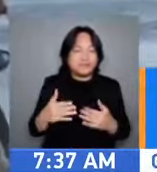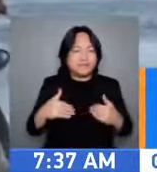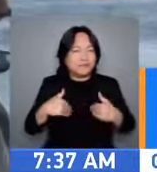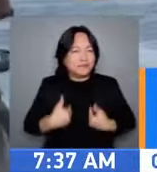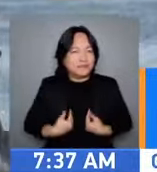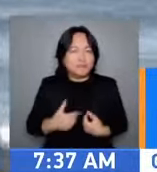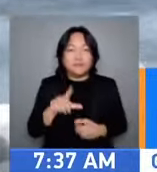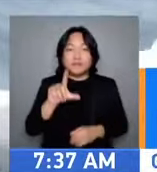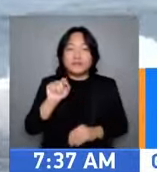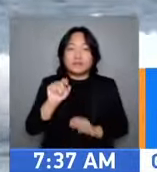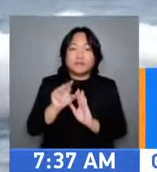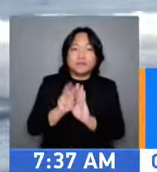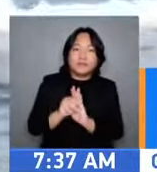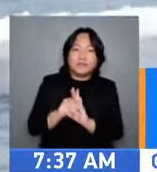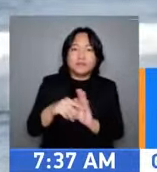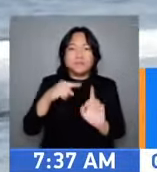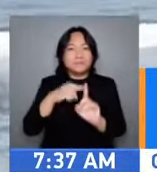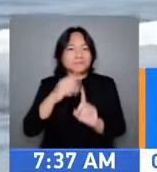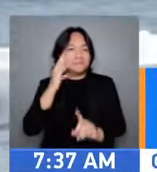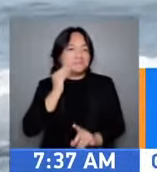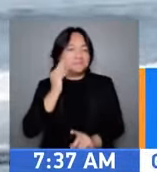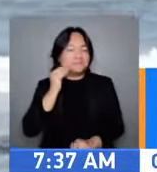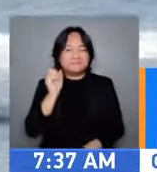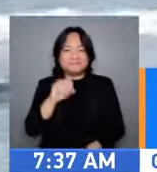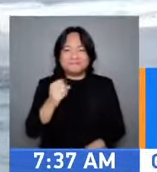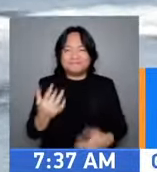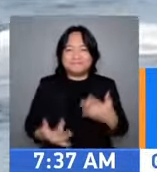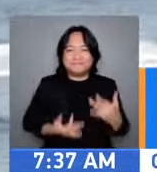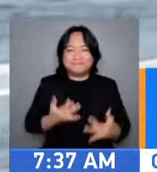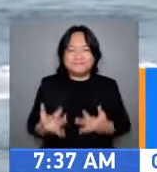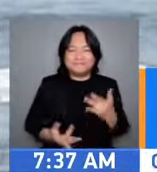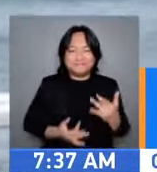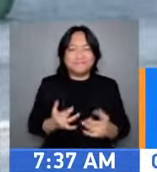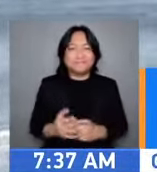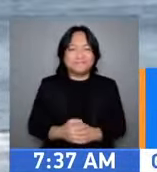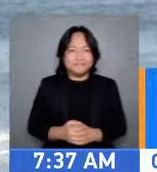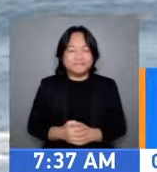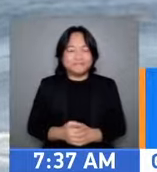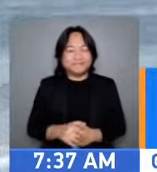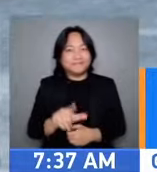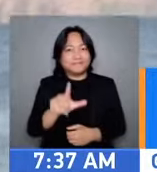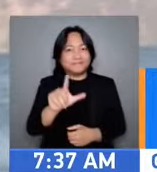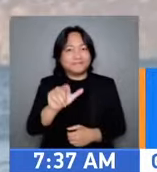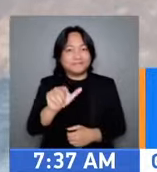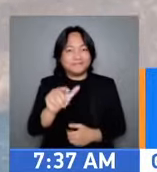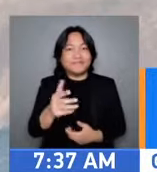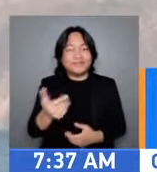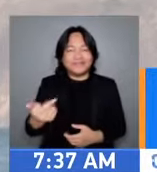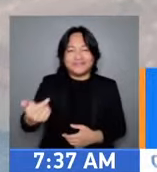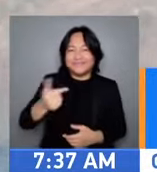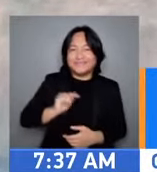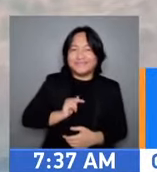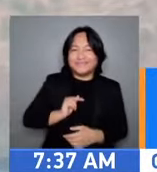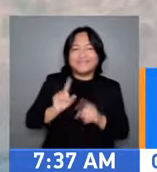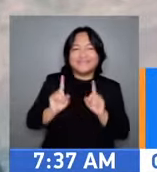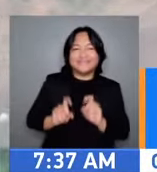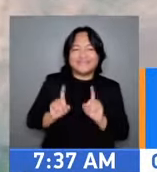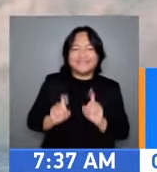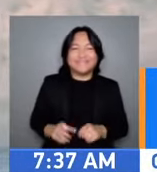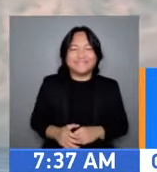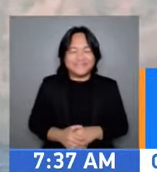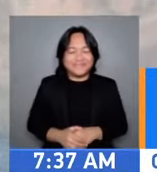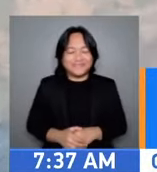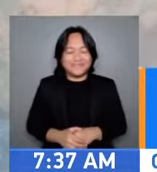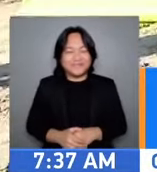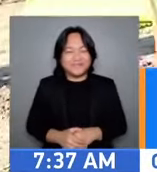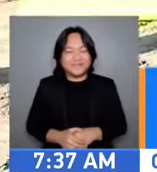yung experience, di ba? Ang saya. Kaya naman mamaya, ako naman ang magtatry. Ay, naku, abangan nyo yan mga kapuso. Dito